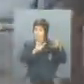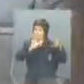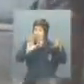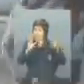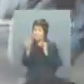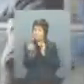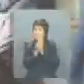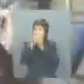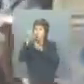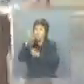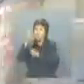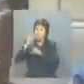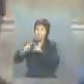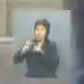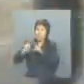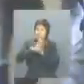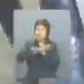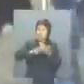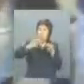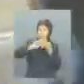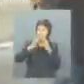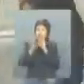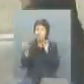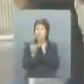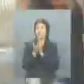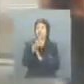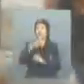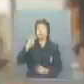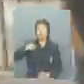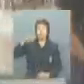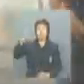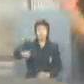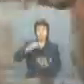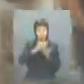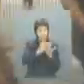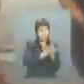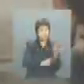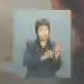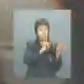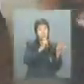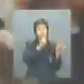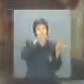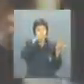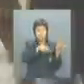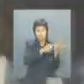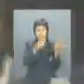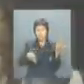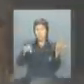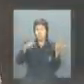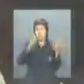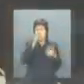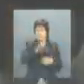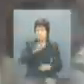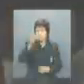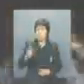บร้อยซึ่งนอกจากนายจตุพรศาลยังได้พิจารณาคำร้องของนายคารมพลทกางทนายความนปช.ที่ได้ยื่นคำร้